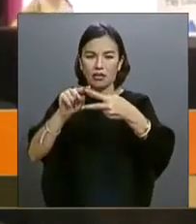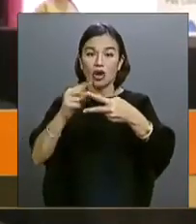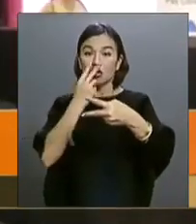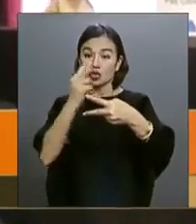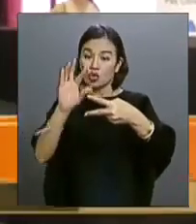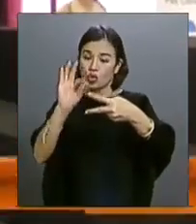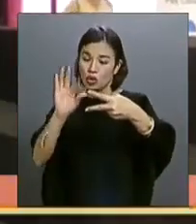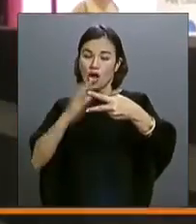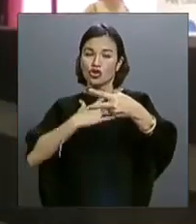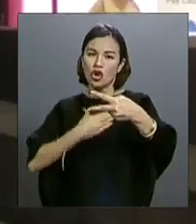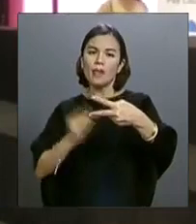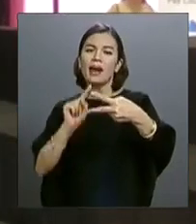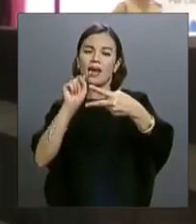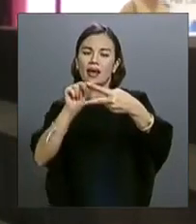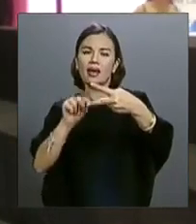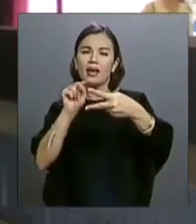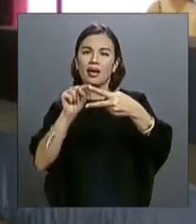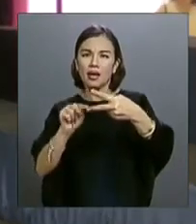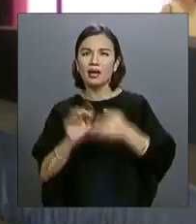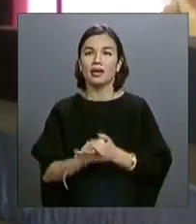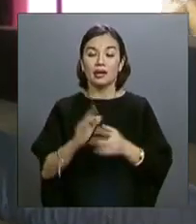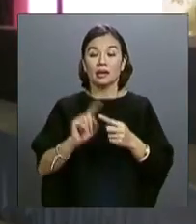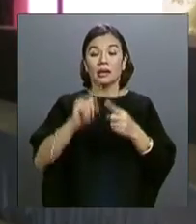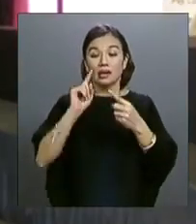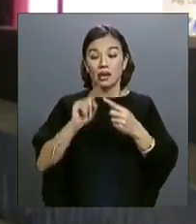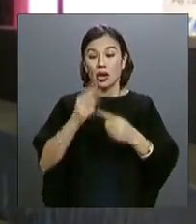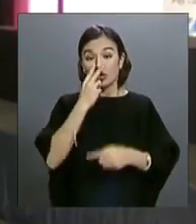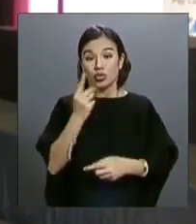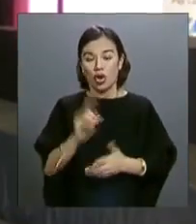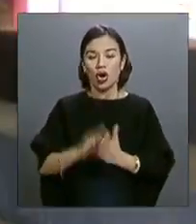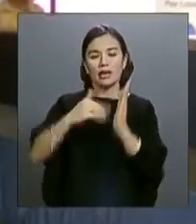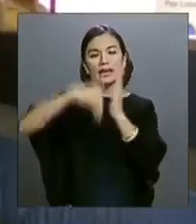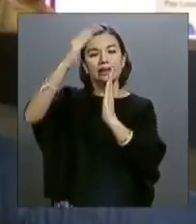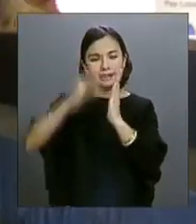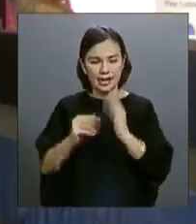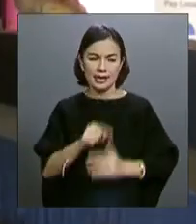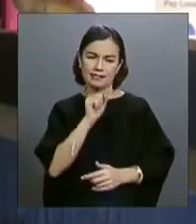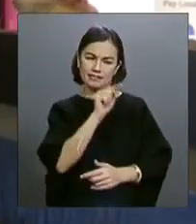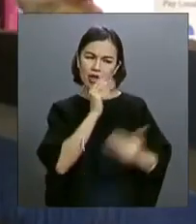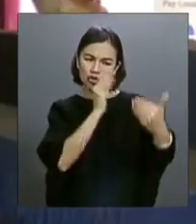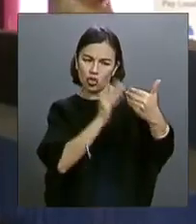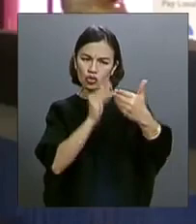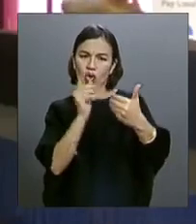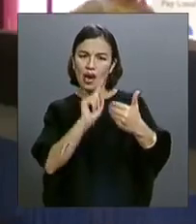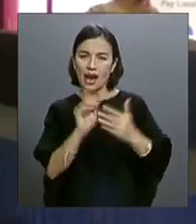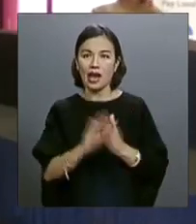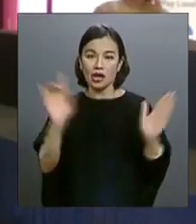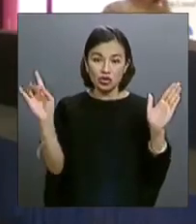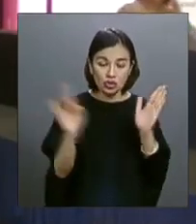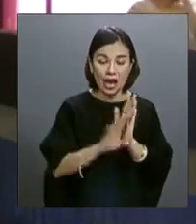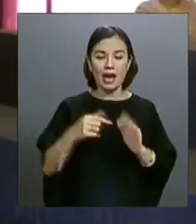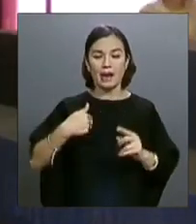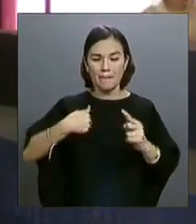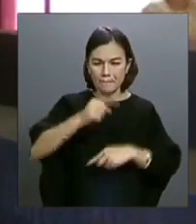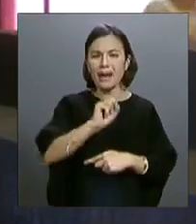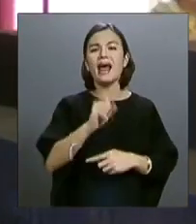ไหมหรือชอบผ้าฝ้านะฮะแล้วก็ลองอันต่อมาคือว่าดูซิว่าสีอะไรเหมาะสมกับตัวเองแล้วอันดับสุดท้ายเลยใส่ไปไหนใส่ให้ถูกกาลเ